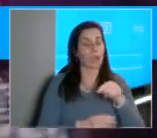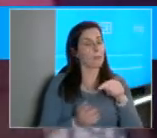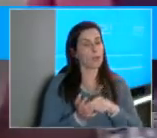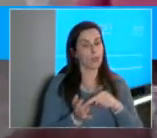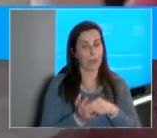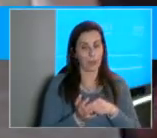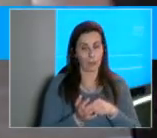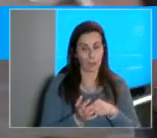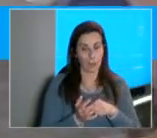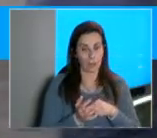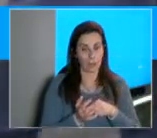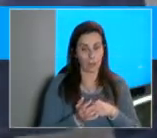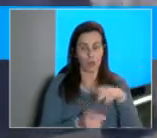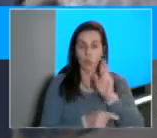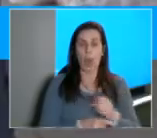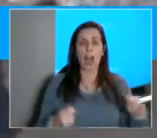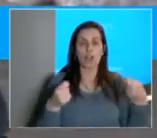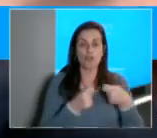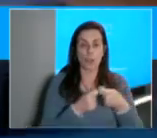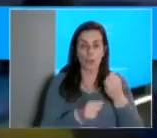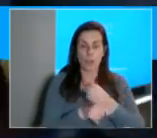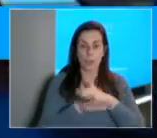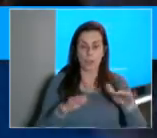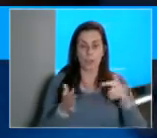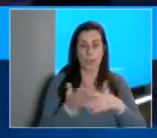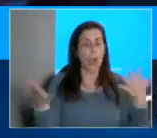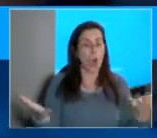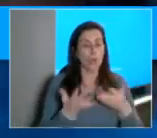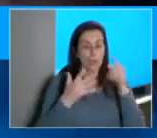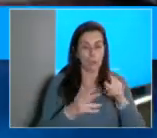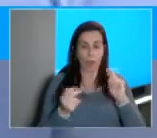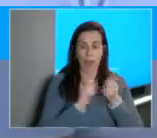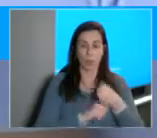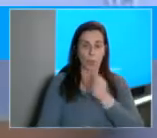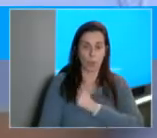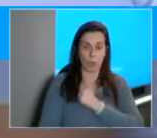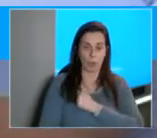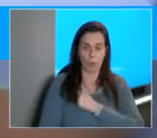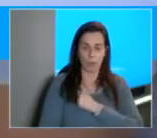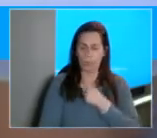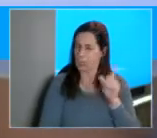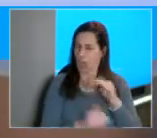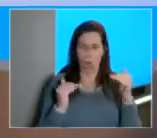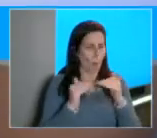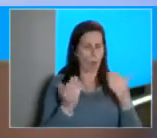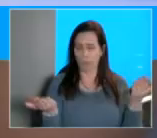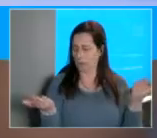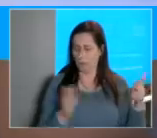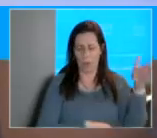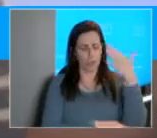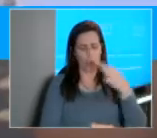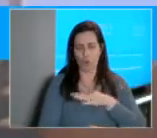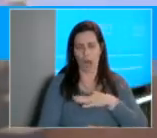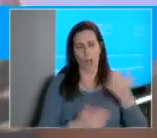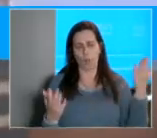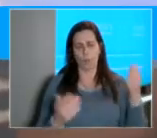כדי לשמר על קשרים שהם יוצרים עם ילדים, כדי לעודד אותם לחזור בתשובה. כל זה לא מתאים למדינה שאנחנו רוצים